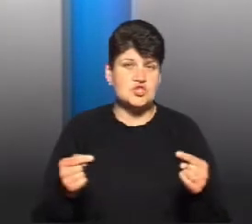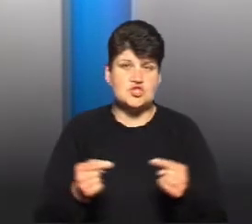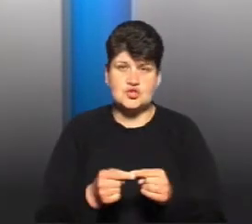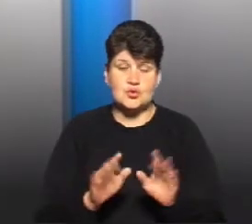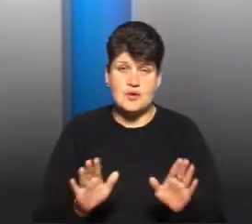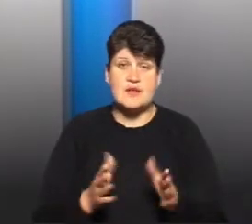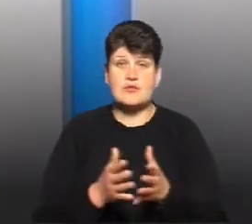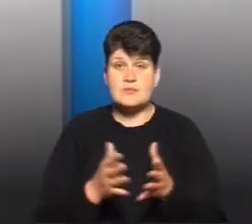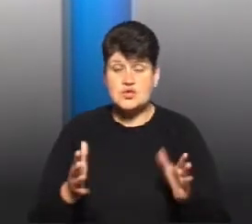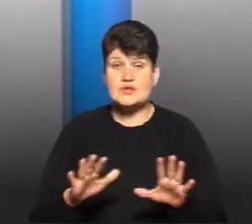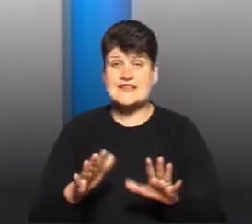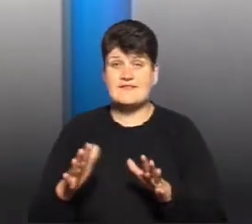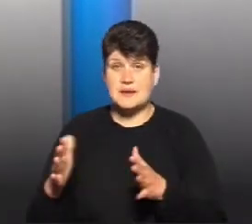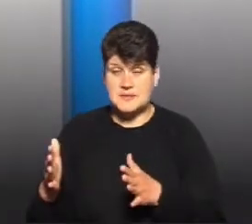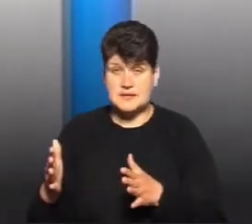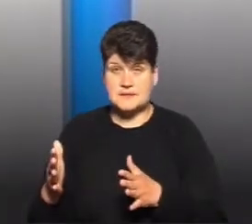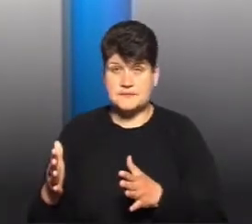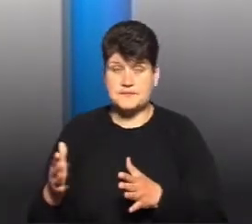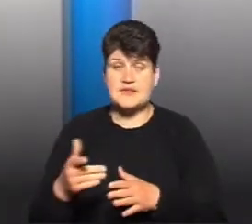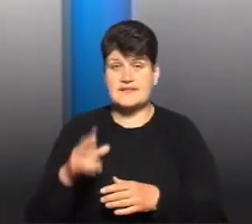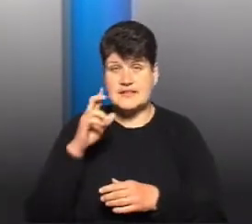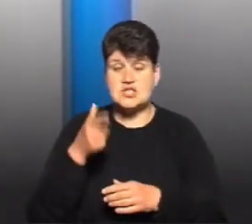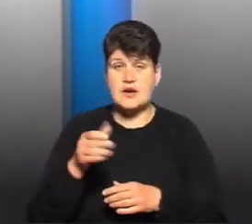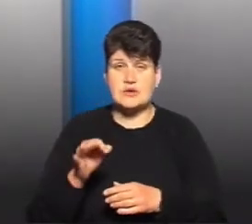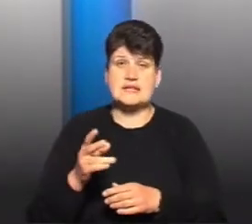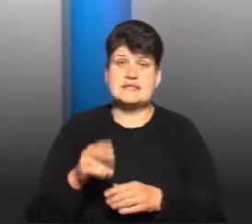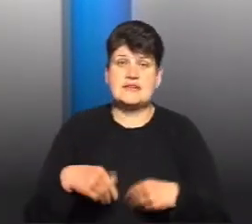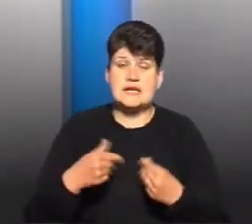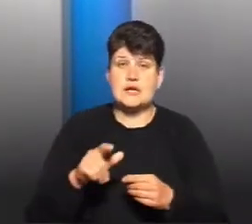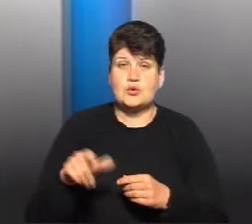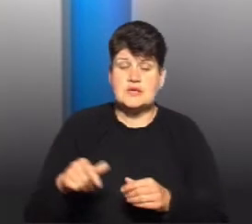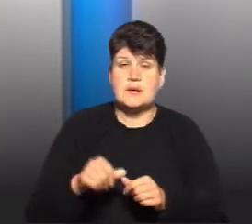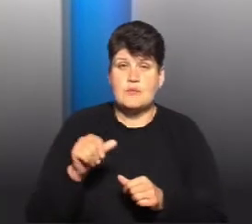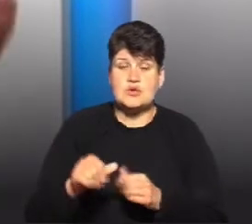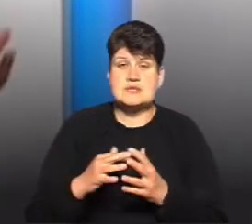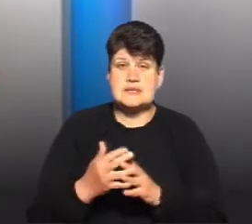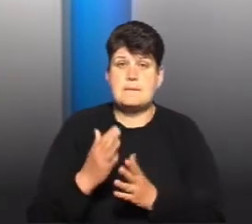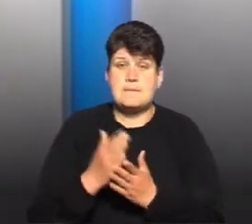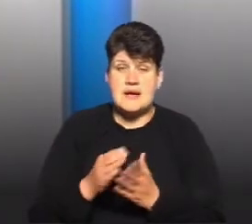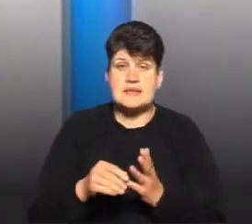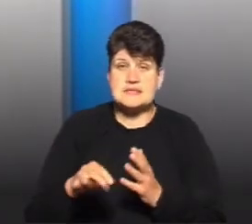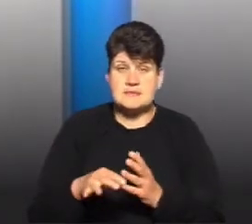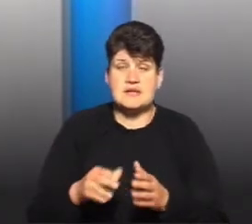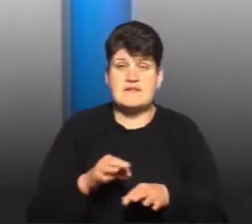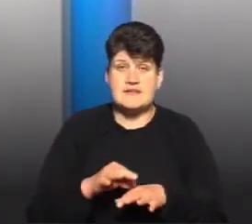випадків в геокадастр також зверталися люди, які за межами населеного пункту мали земельні ділянки для ведення особисто селянського господарства, садівництва, які свій час